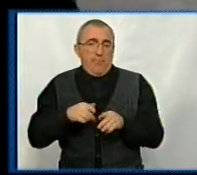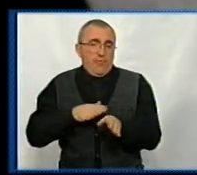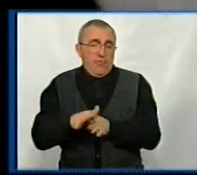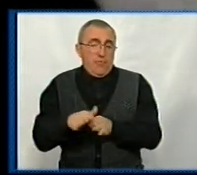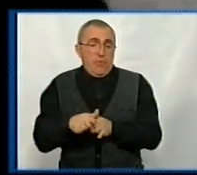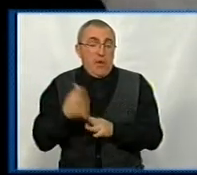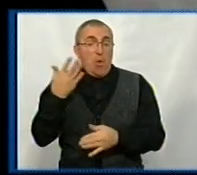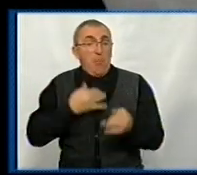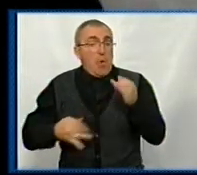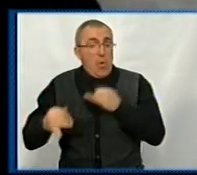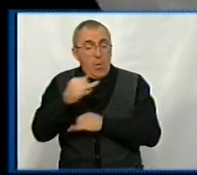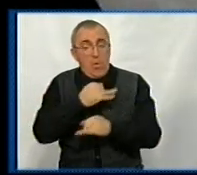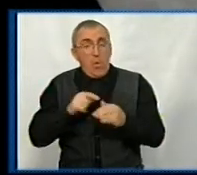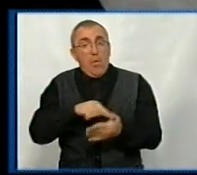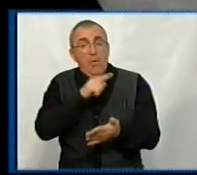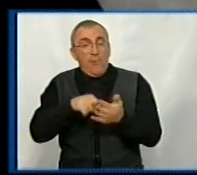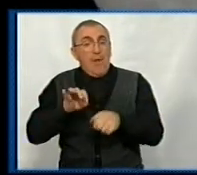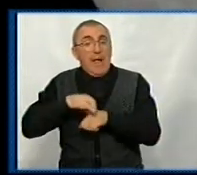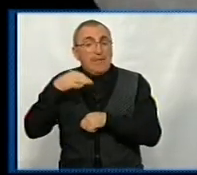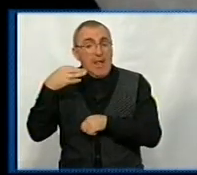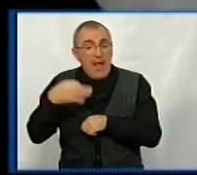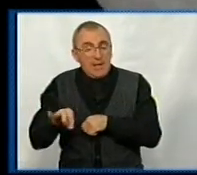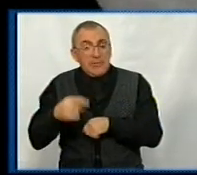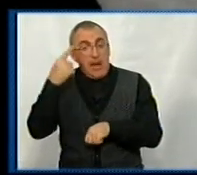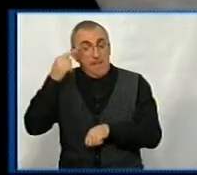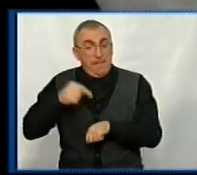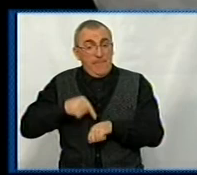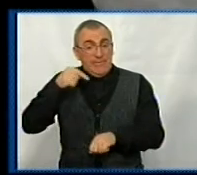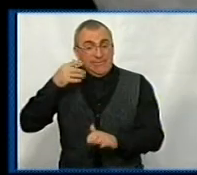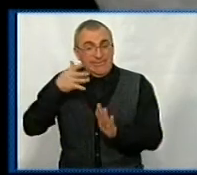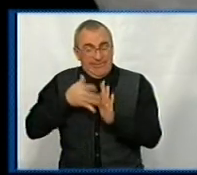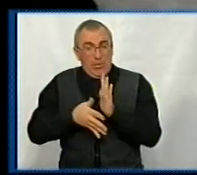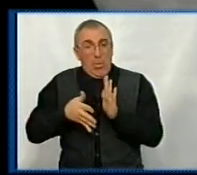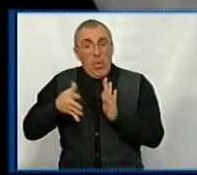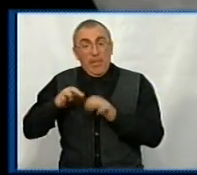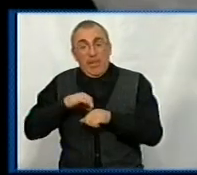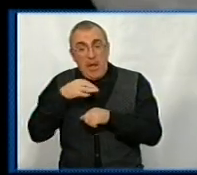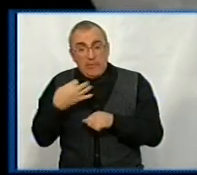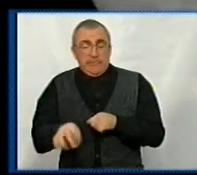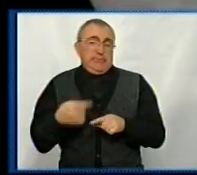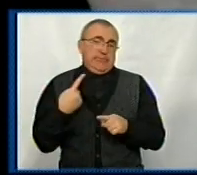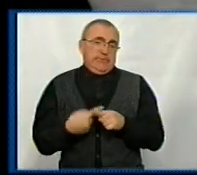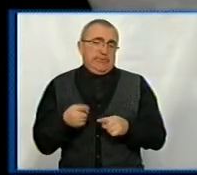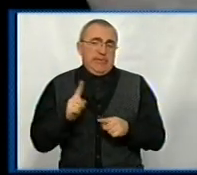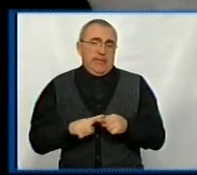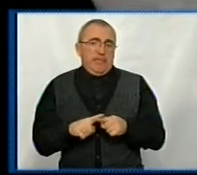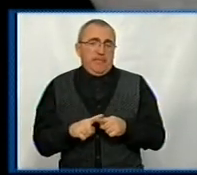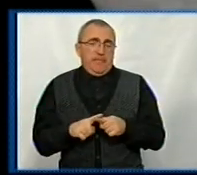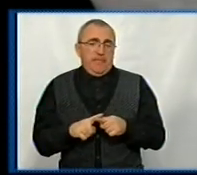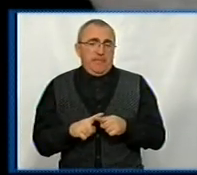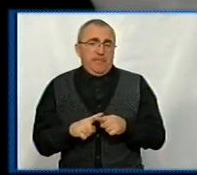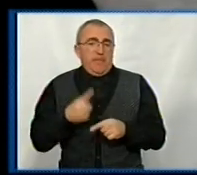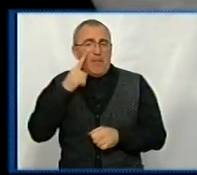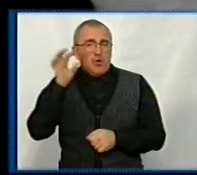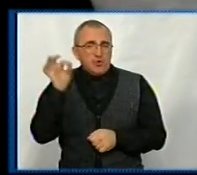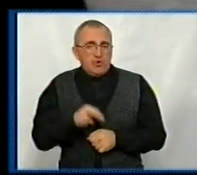ми говоримо про питання насильства, то психологічне насильство – це така